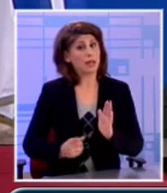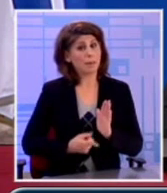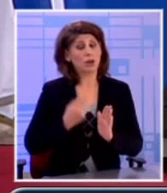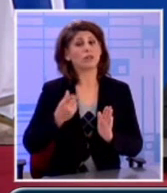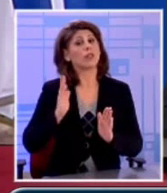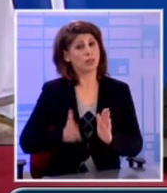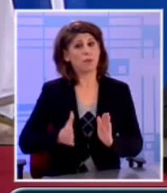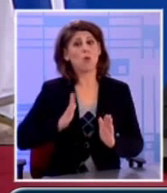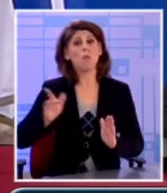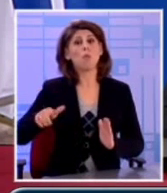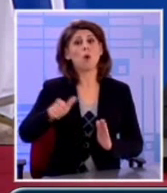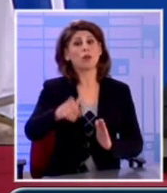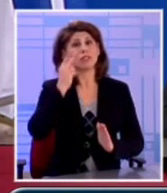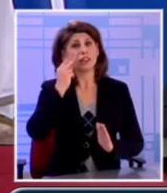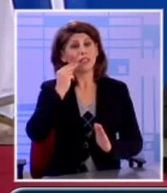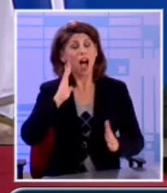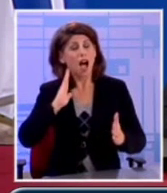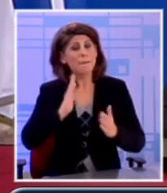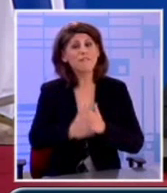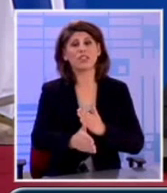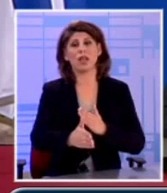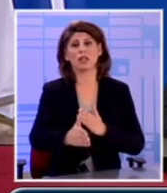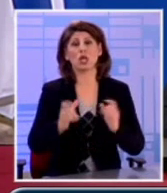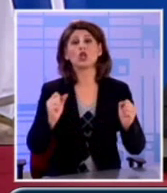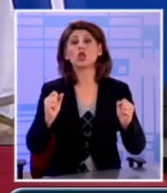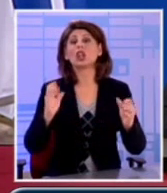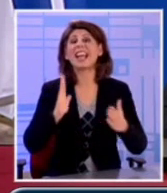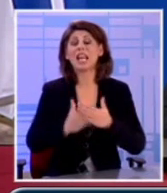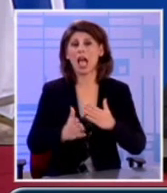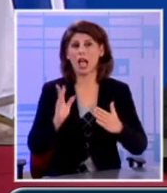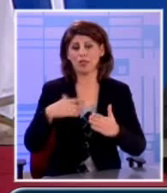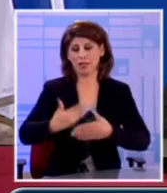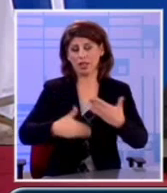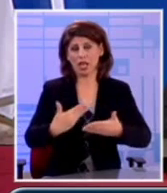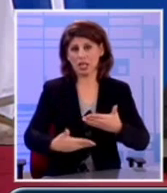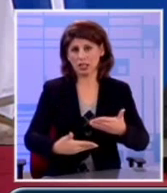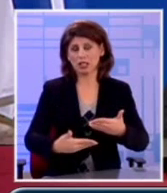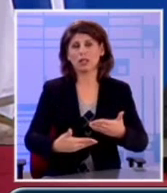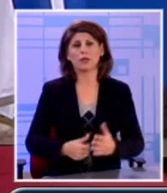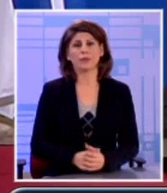μπορούν οι πολίτες να παρακολουθούν διαζώσεις τη διαδικασία προκειμένου να